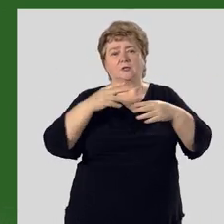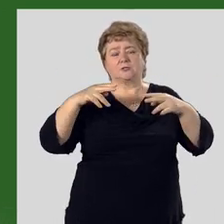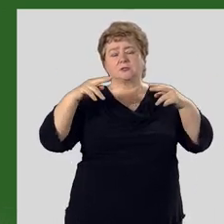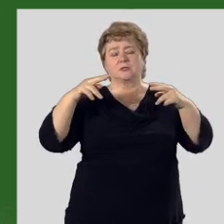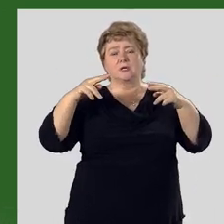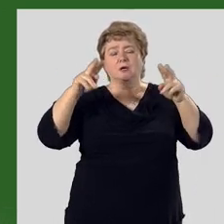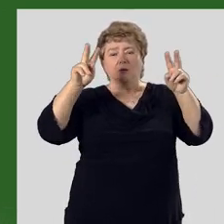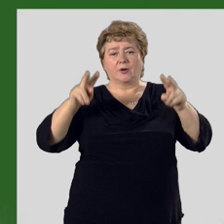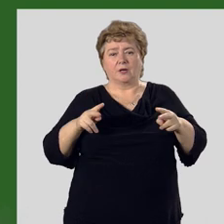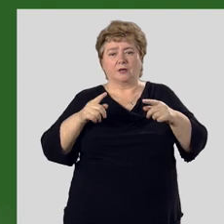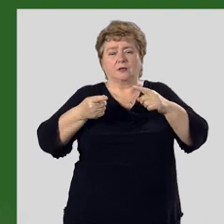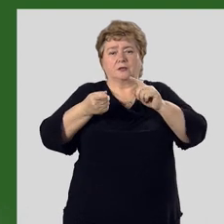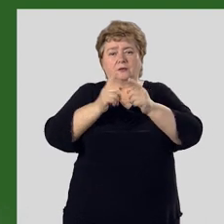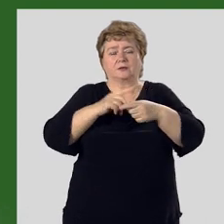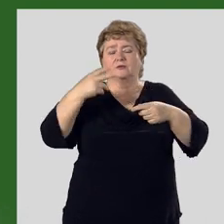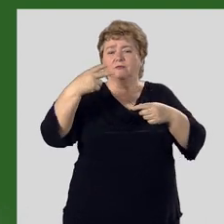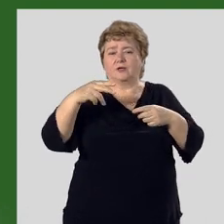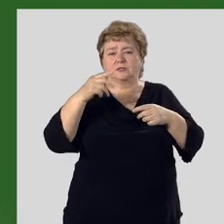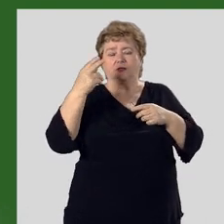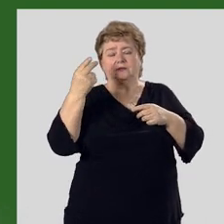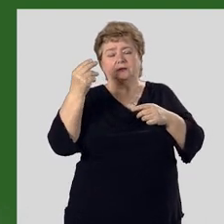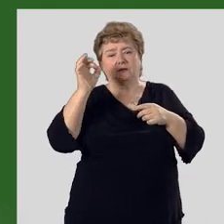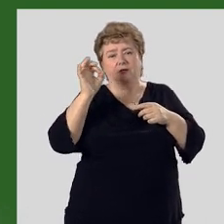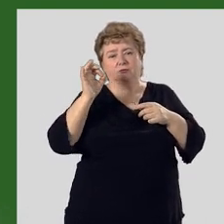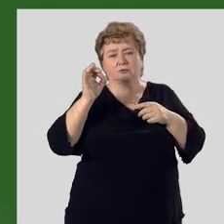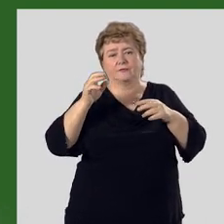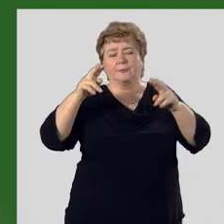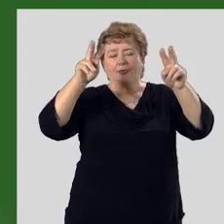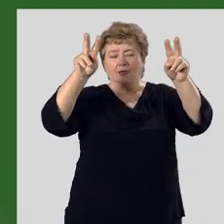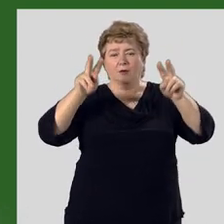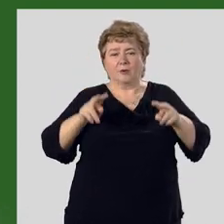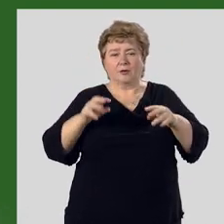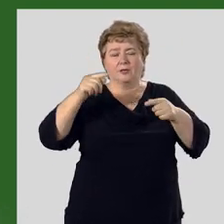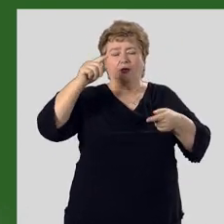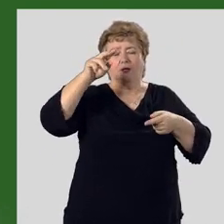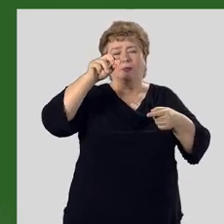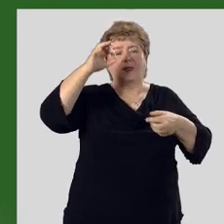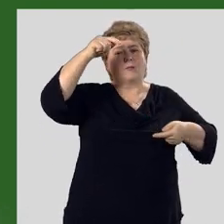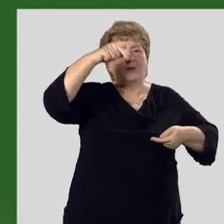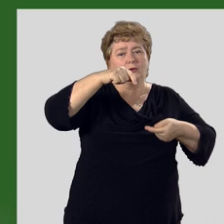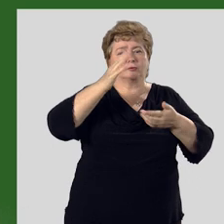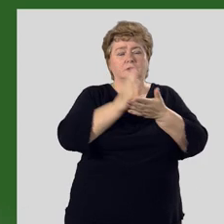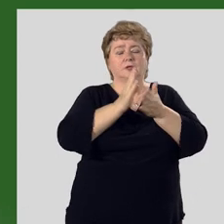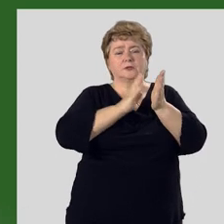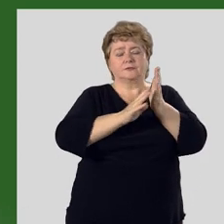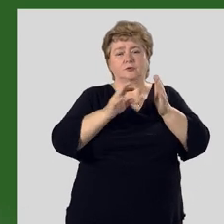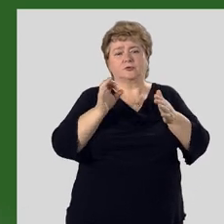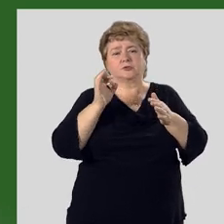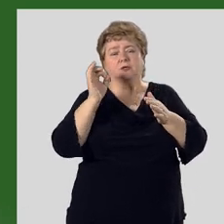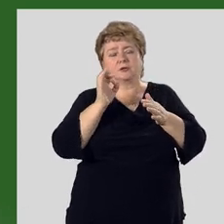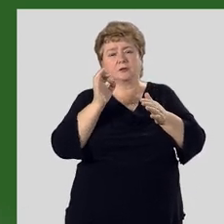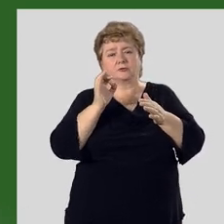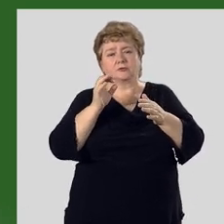с периодичностью в 20 градусов. Параллели на полюсах имеют значение 90